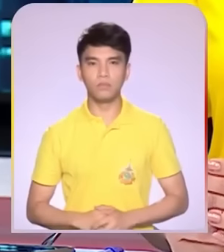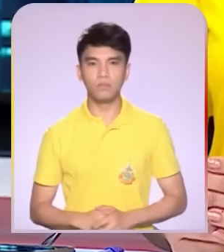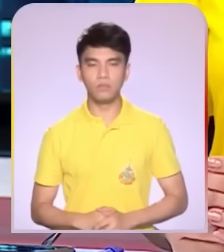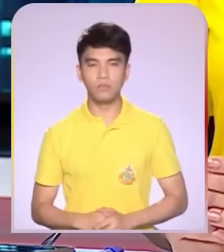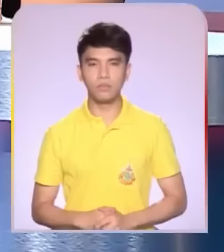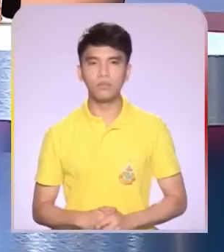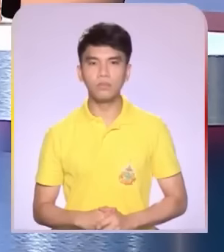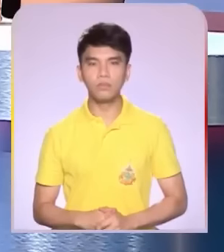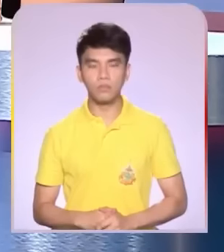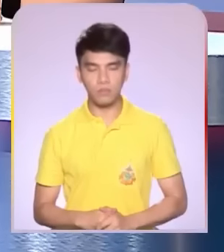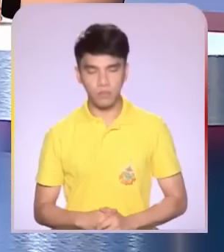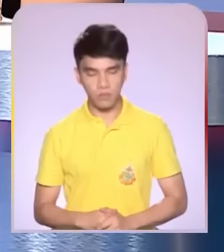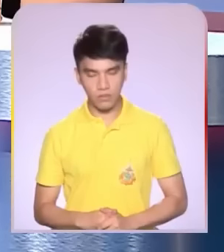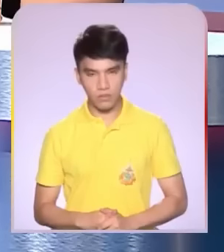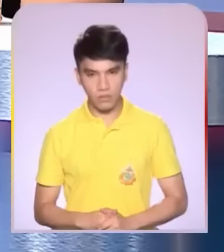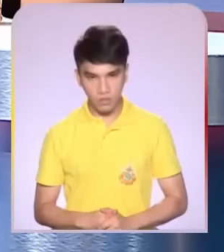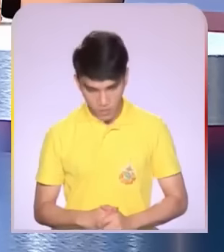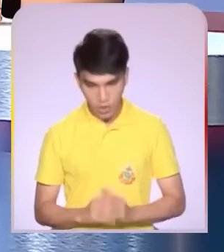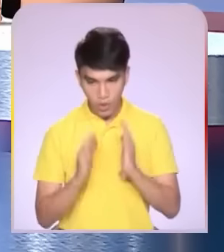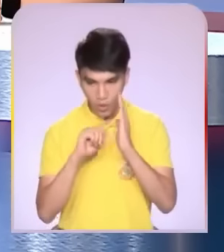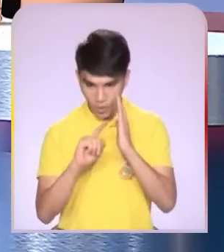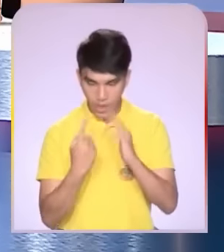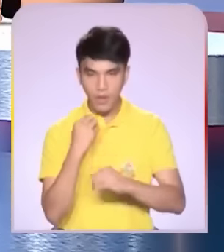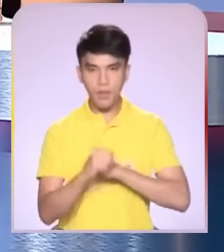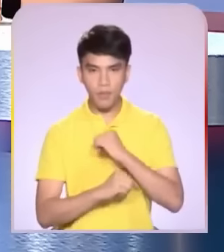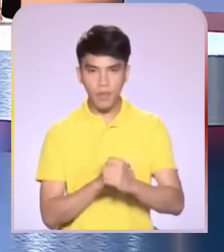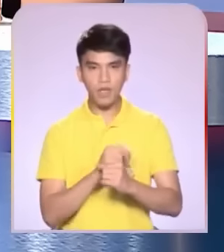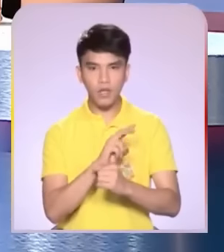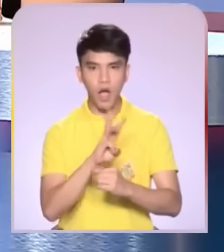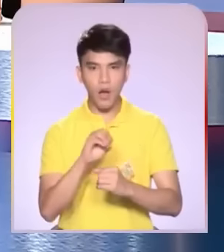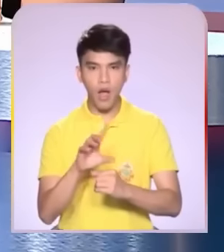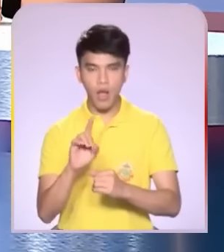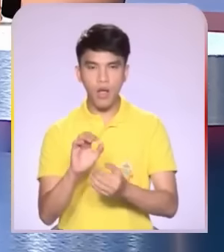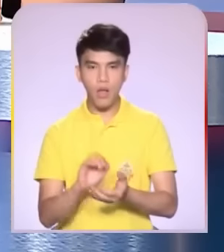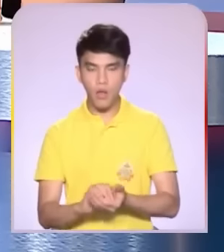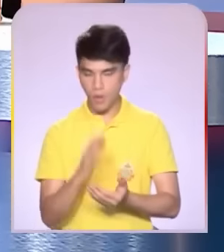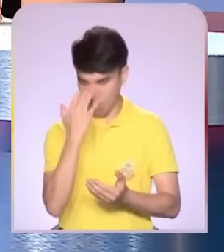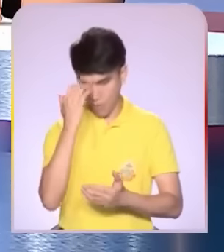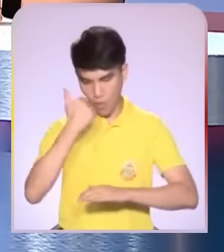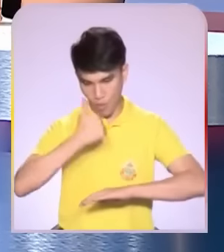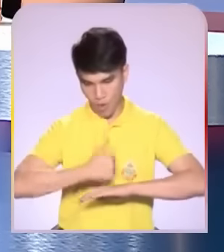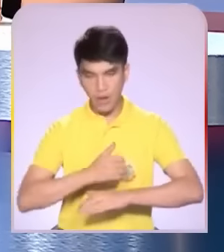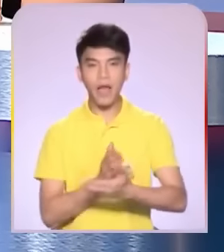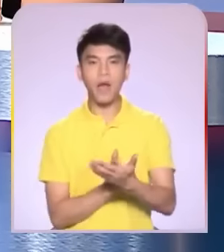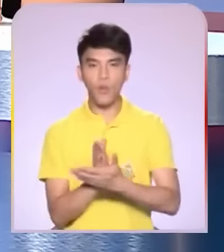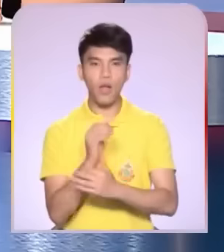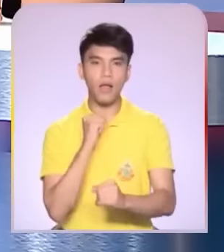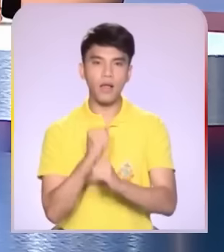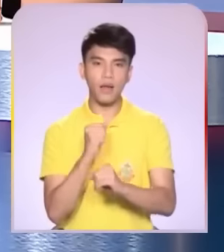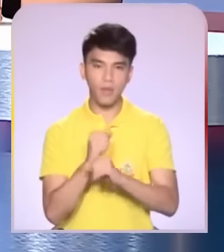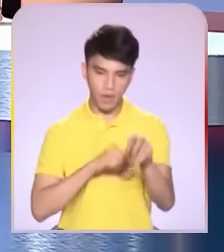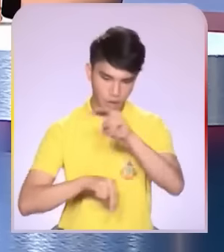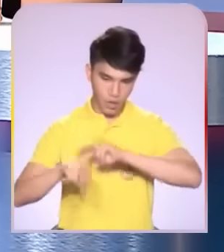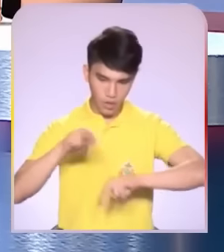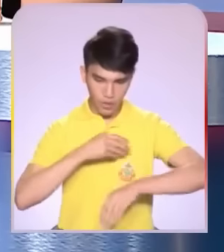ถูกไหมแล้วท่านเป็นคนแรกๆนะตั้งแต่ปี61อ่ะ ค่ะ พราะท่านเป็นผอ.กองนะตอนนั้นไงกองที่ตรวจสอบเรื่อง